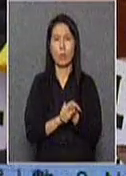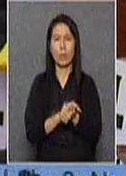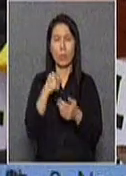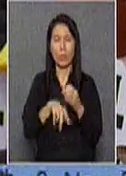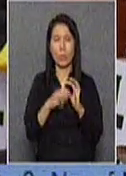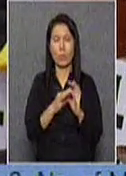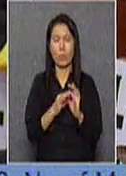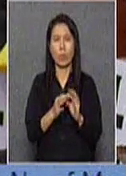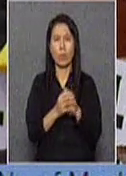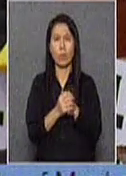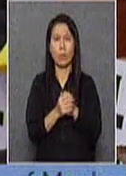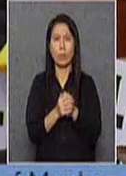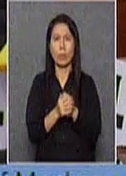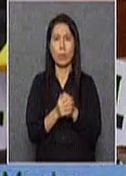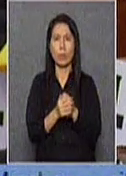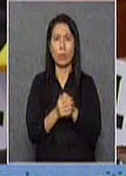的